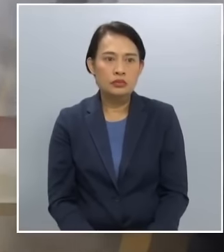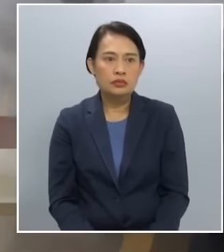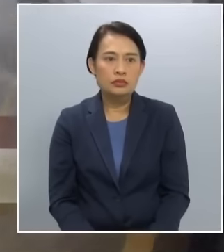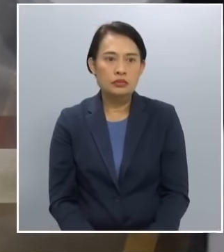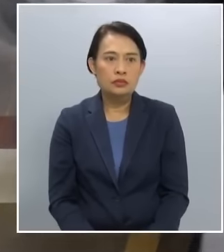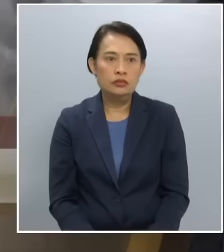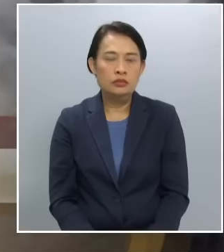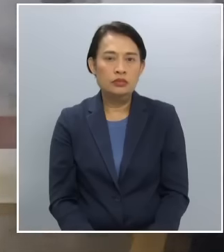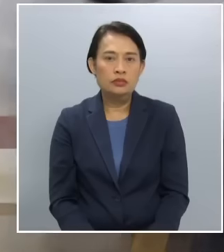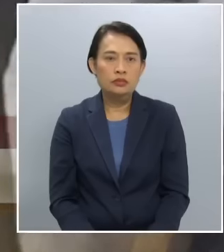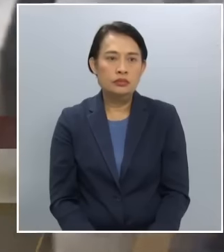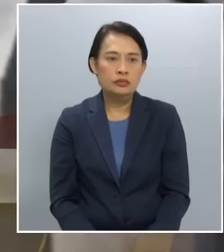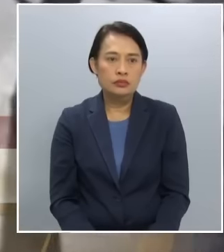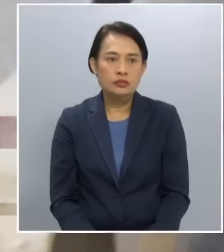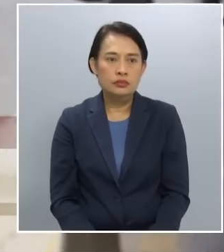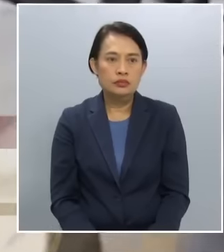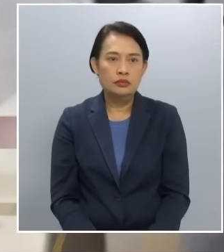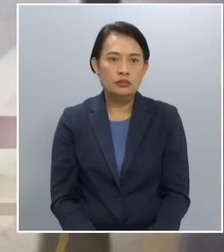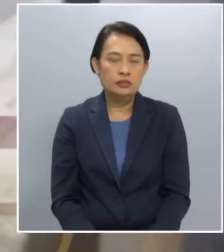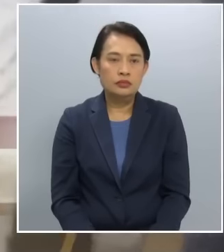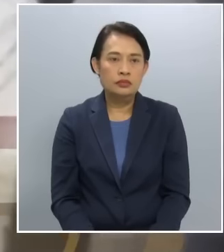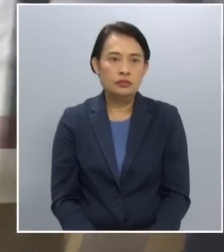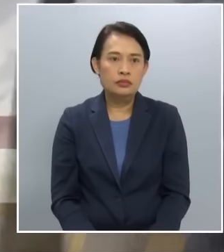โลคุยกยาก